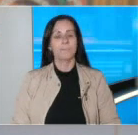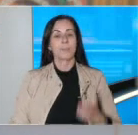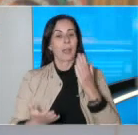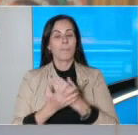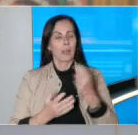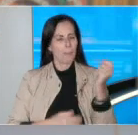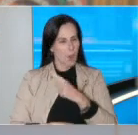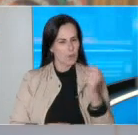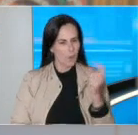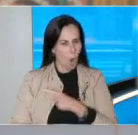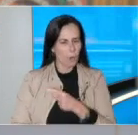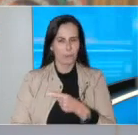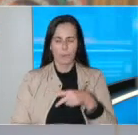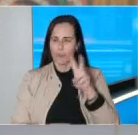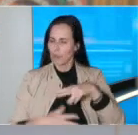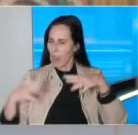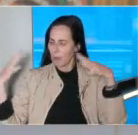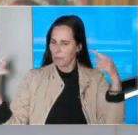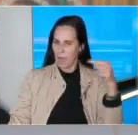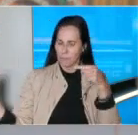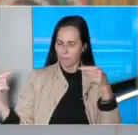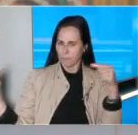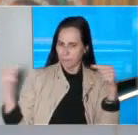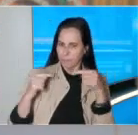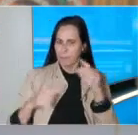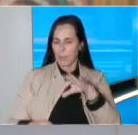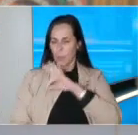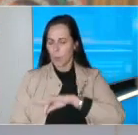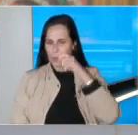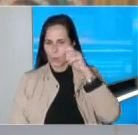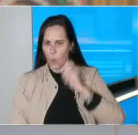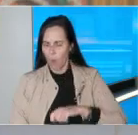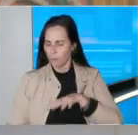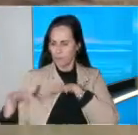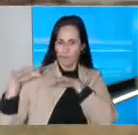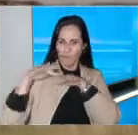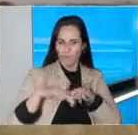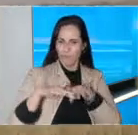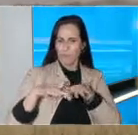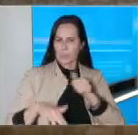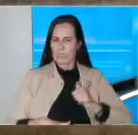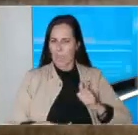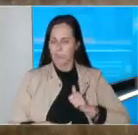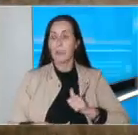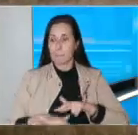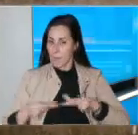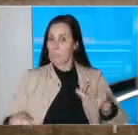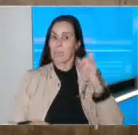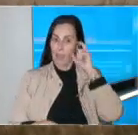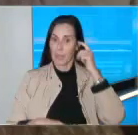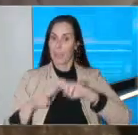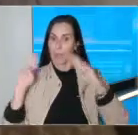כבר כמה שבועות שעולה מד הלחץ בין רוסיה לאוקראינה, ורוסיה מתגברת כוחות על הגבול. המצב מדאיג את